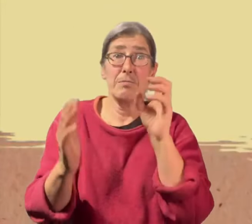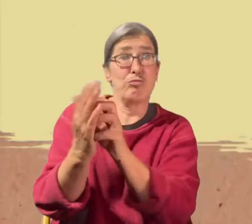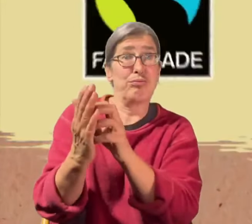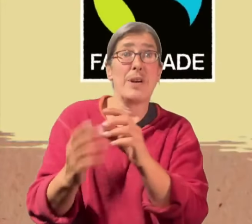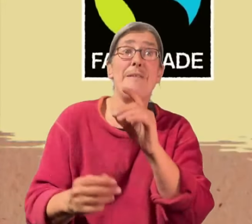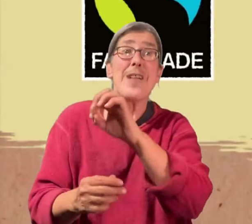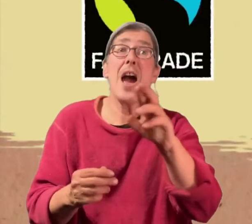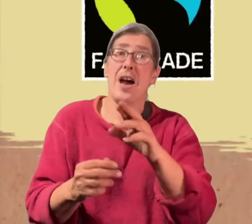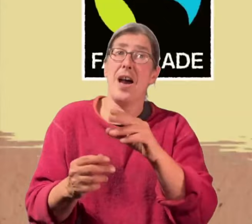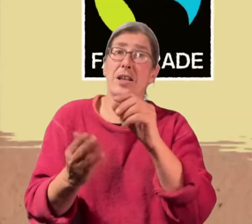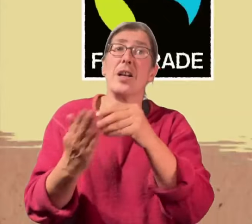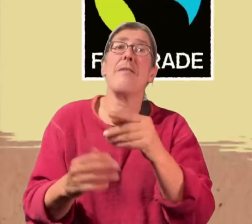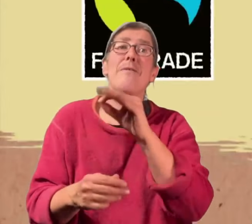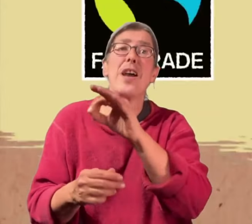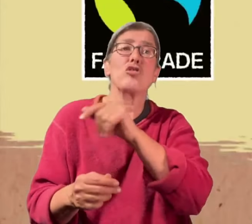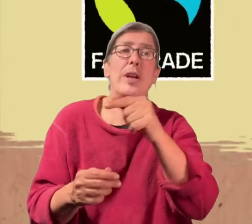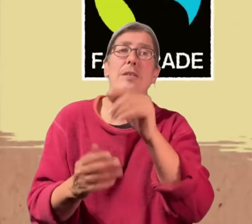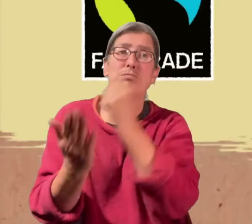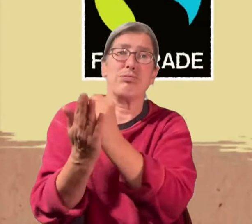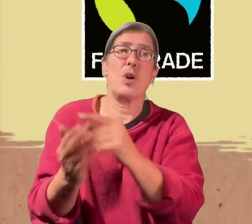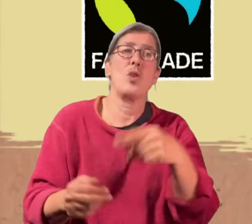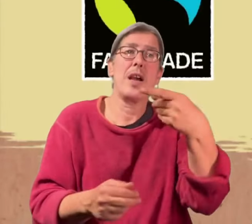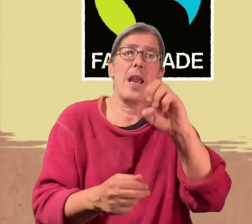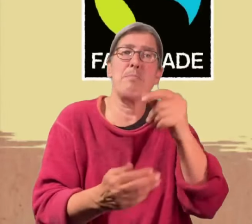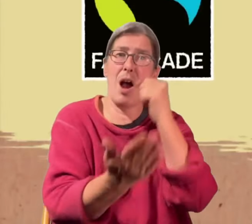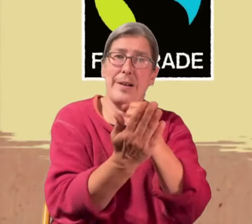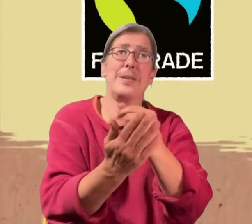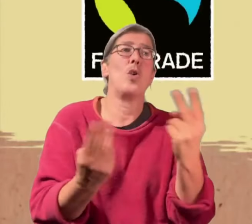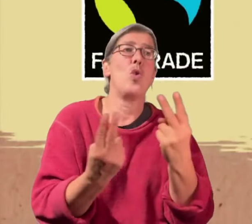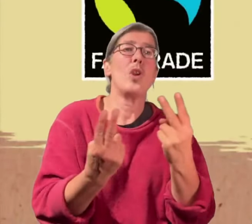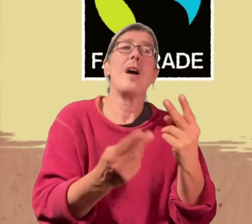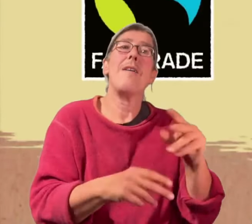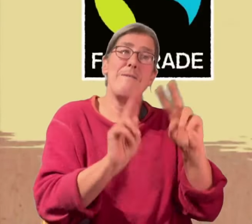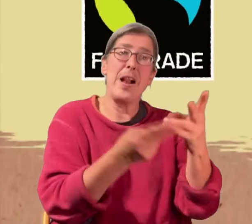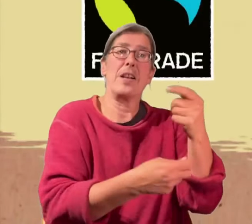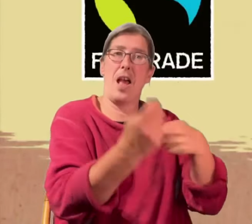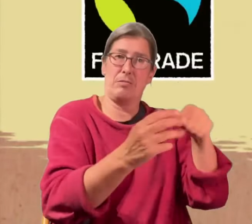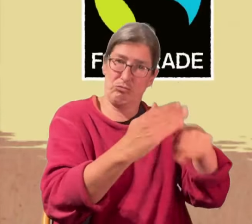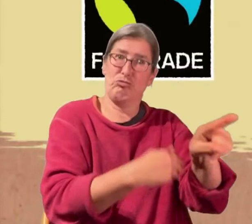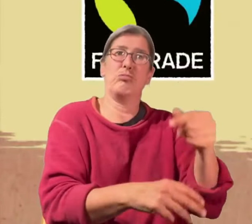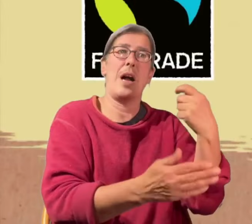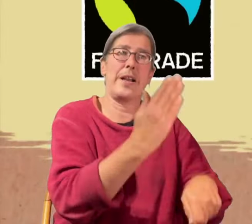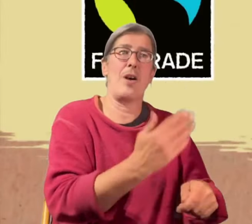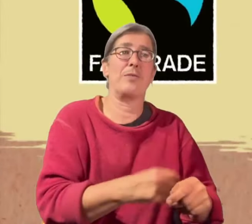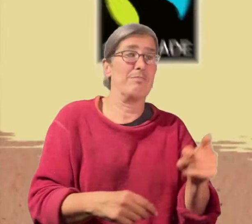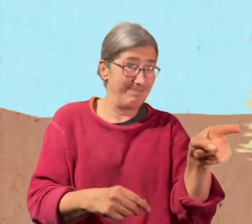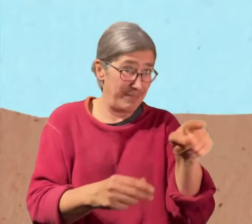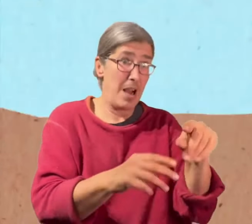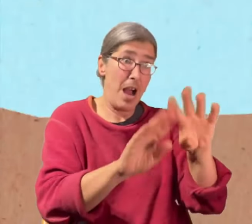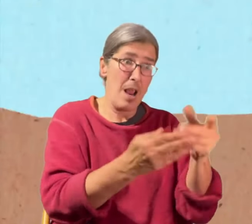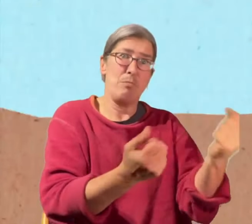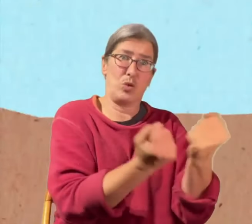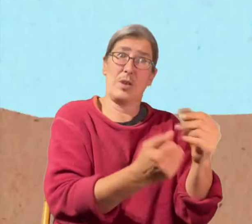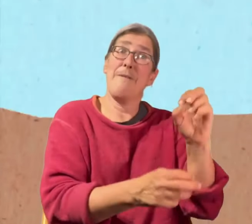Handel, wie zum Beispiel das Fairtrade-Siegel oder das Logo der GEPA oder kauft in Weltläden ein. Da sind alle Produkte fair